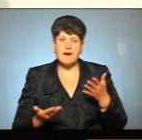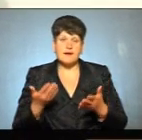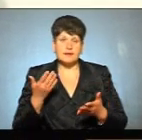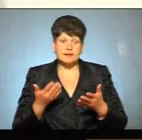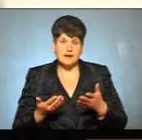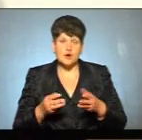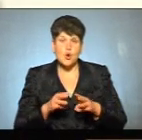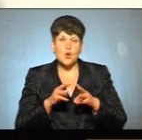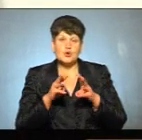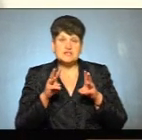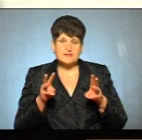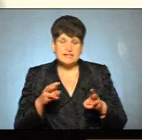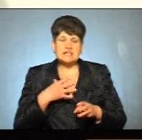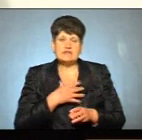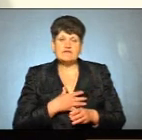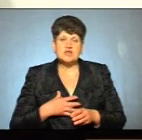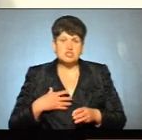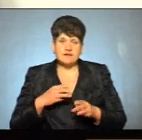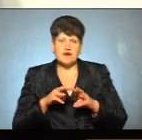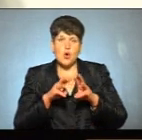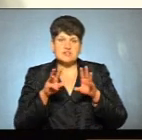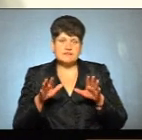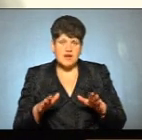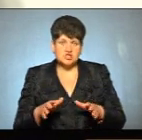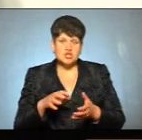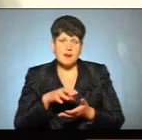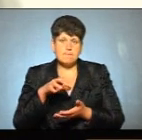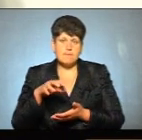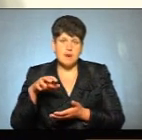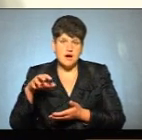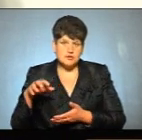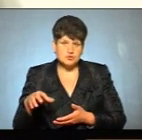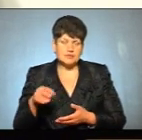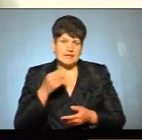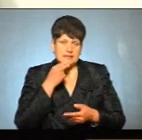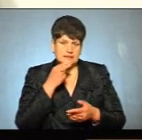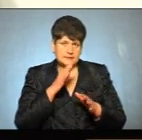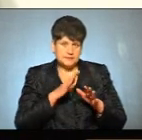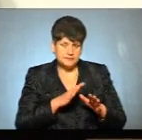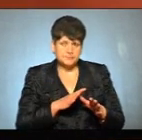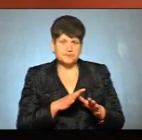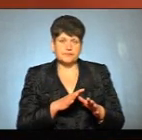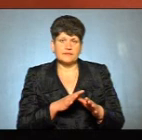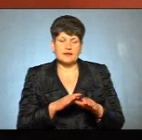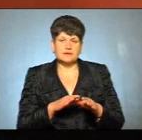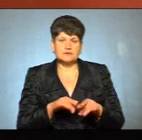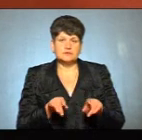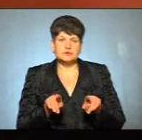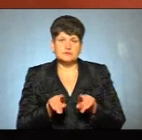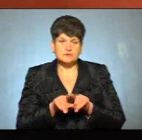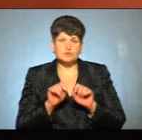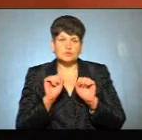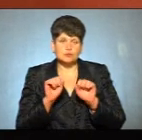Натомість ось таке важливе освячення пасок і пасхальних страв рівно ж